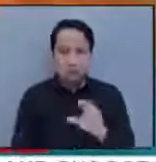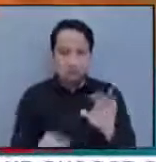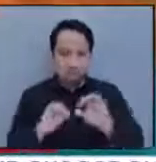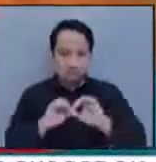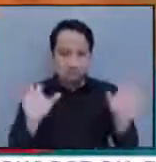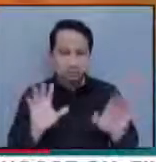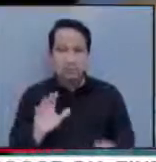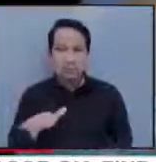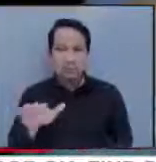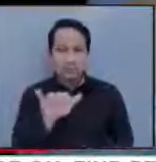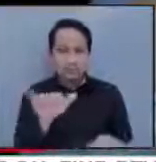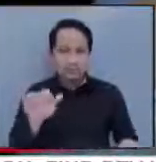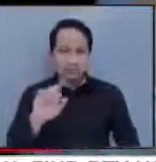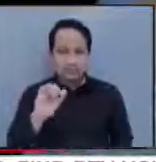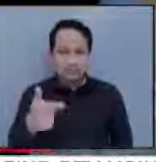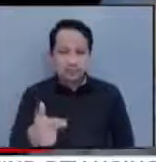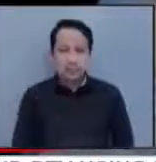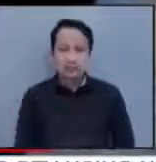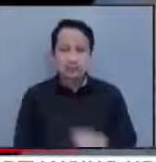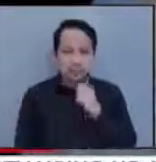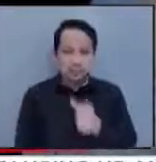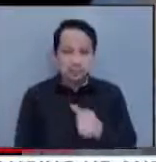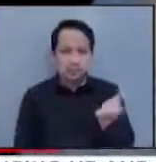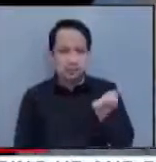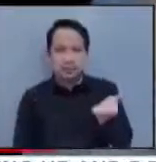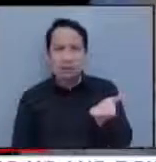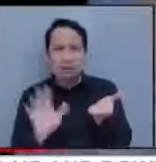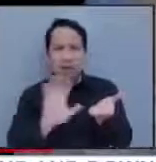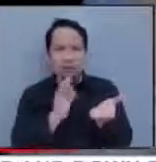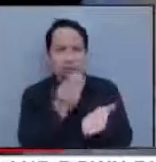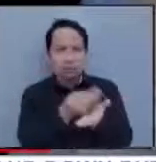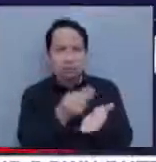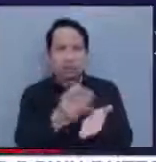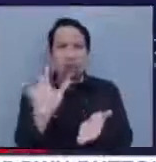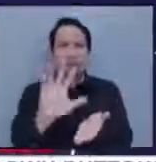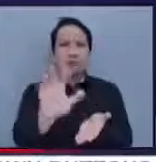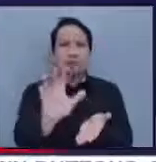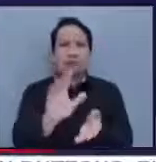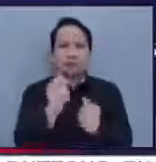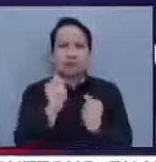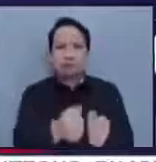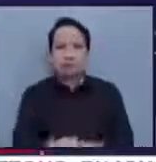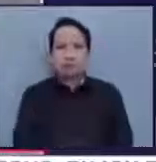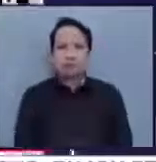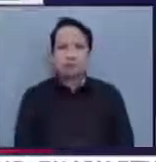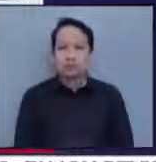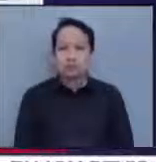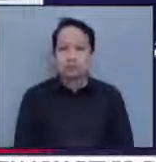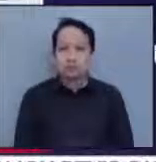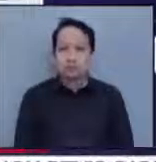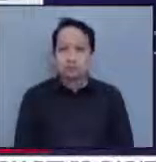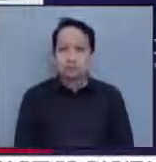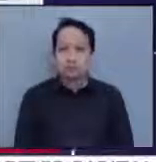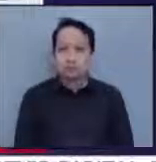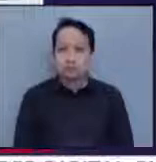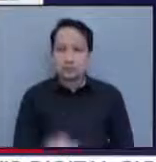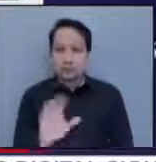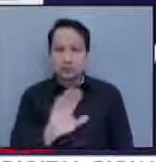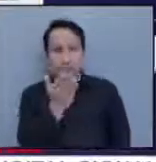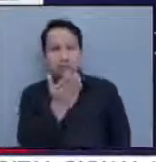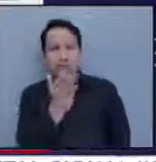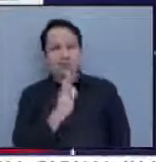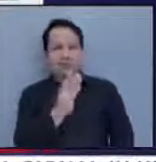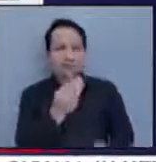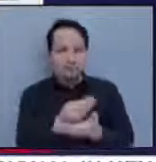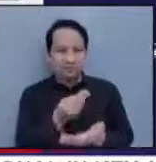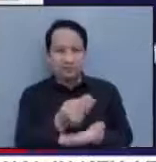sa parehang IG story na hindi sila nanghingi ng pera sa kanilang followers. And we quote Toni, "We don't ask for money.